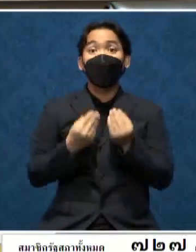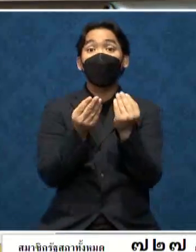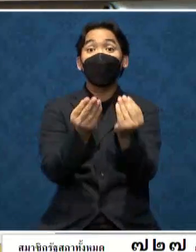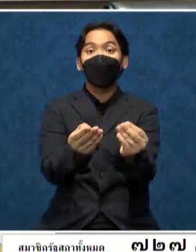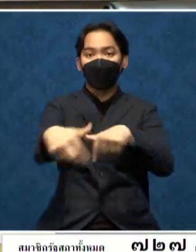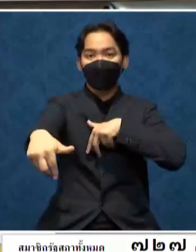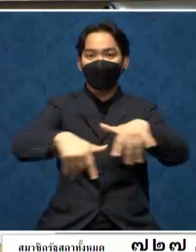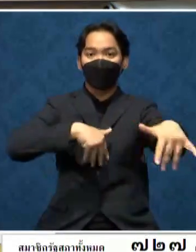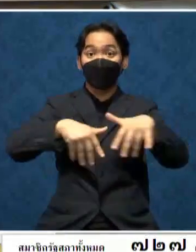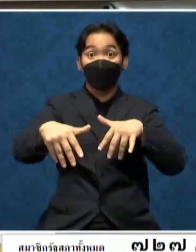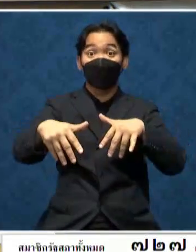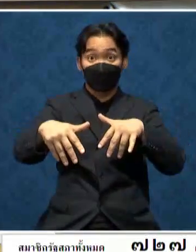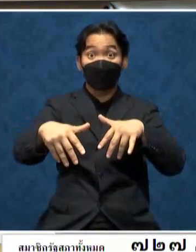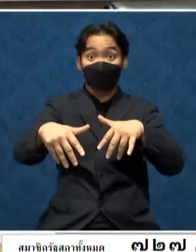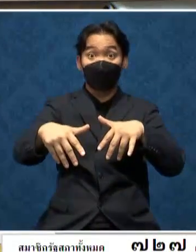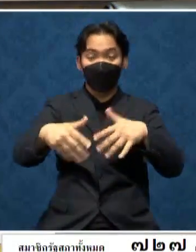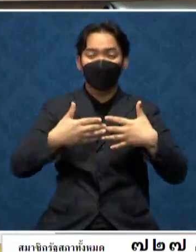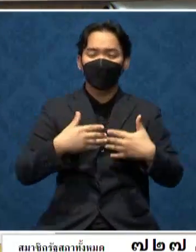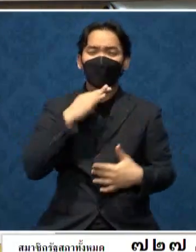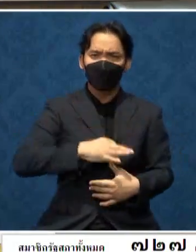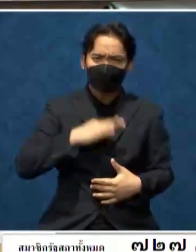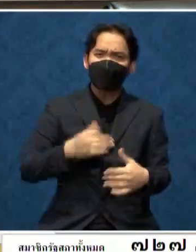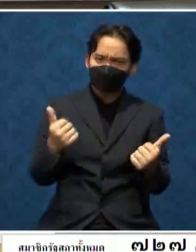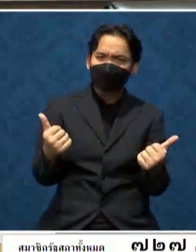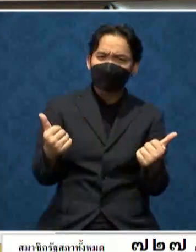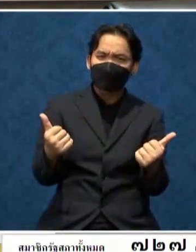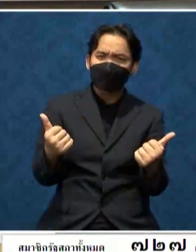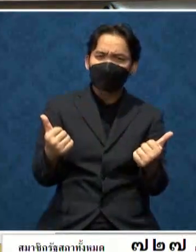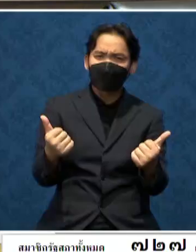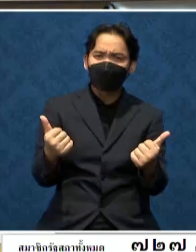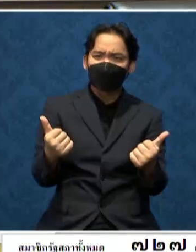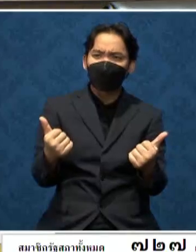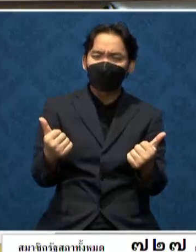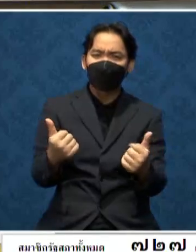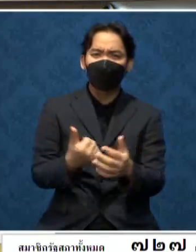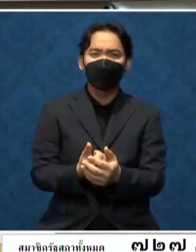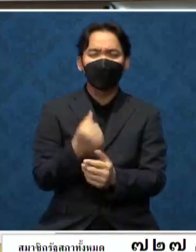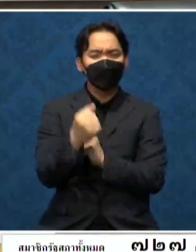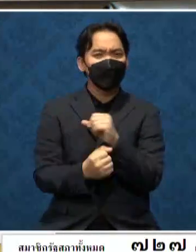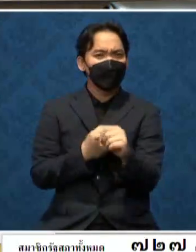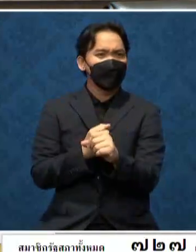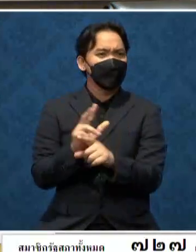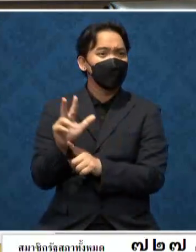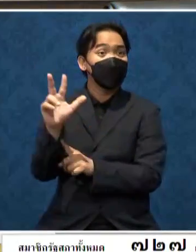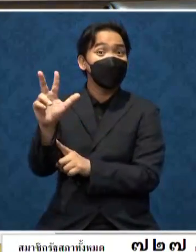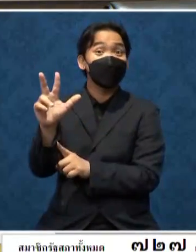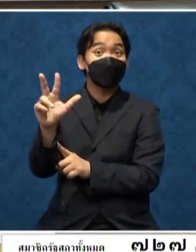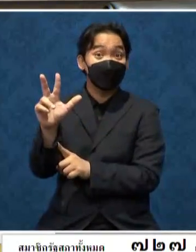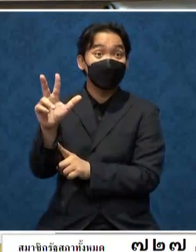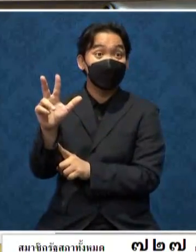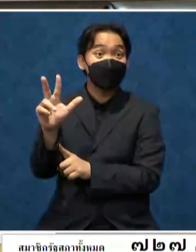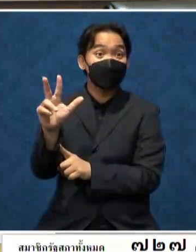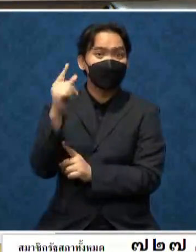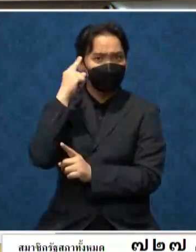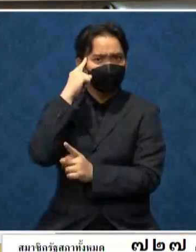ซึ่งอย่างน้อยต้องดำเนินการทุก 3ปีถ้าผมได้พี่นานแล้วเห็นว่าในแต่ละ